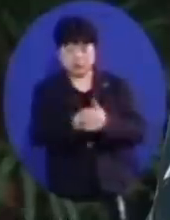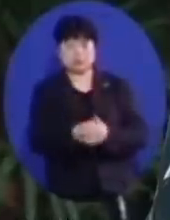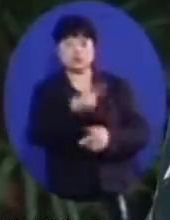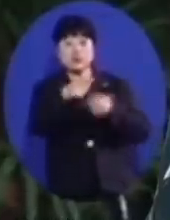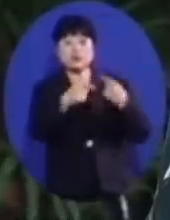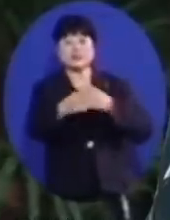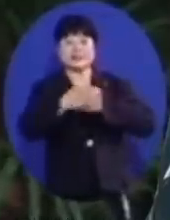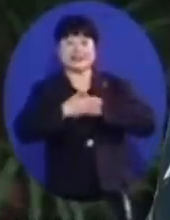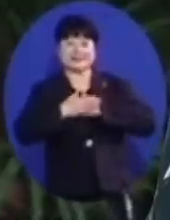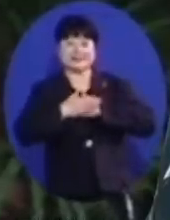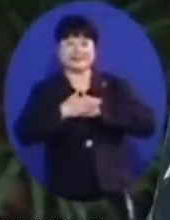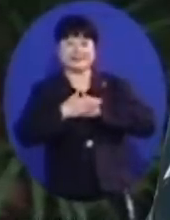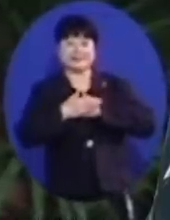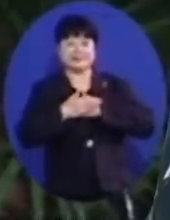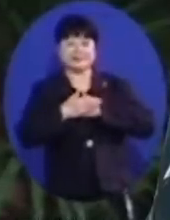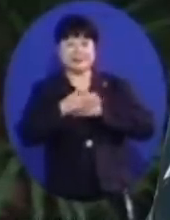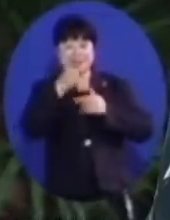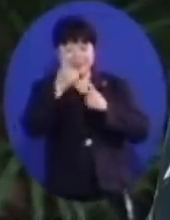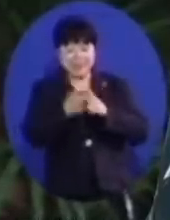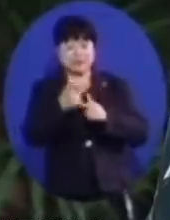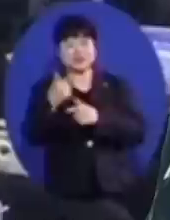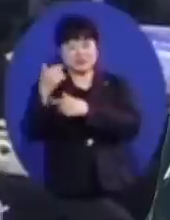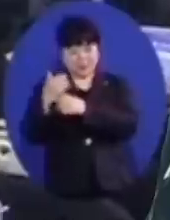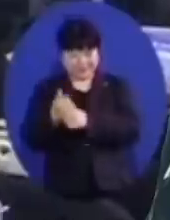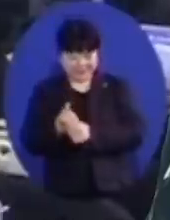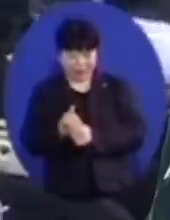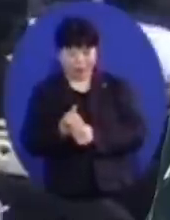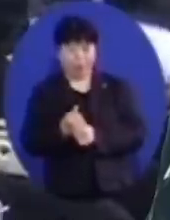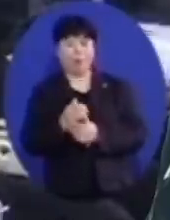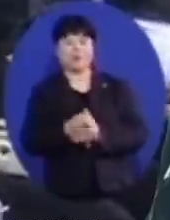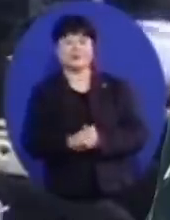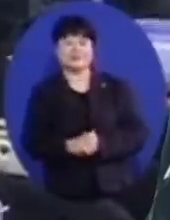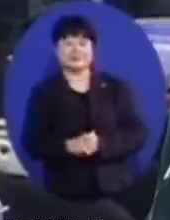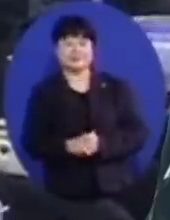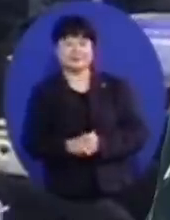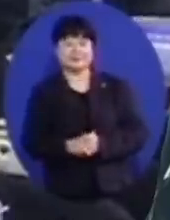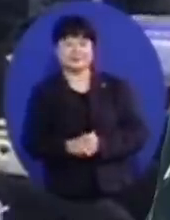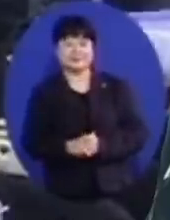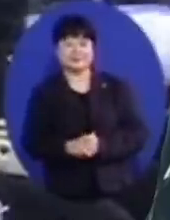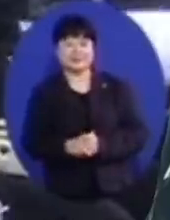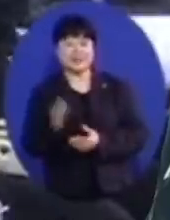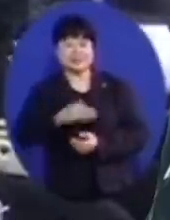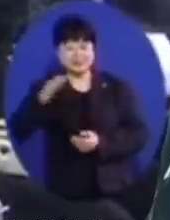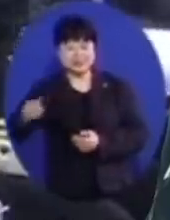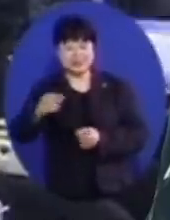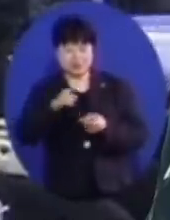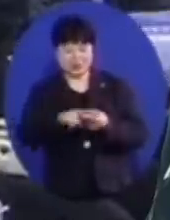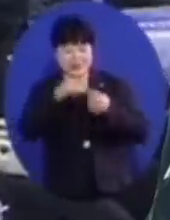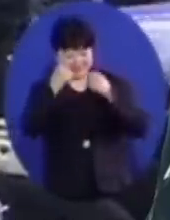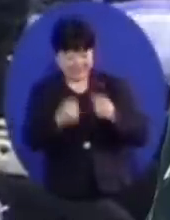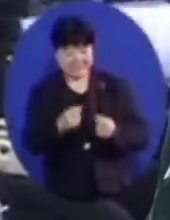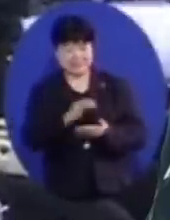따라 말씀에서 나는 예수님을 의지하고 지금 이렇게 살겠다